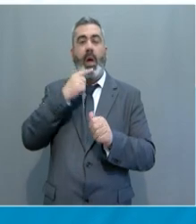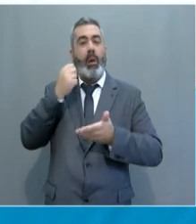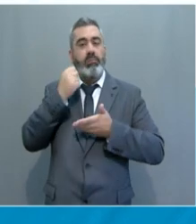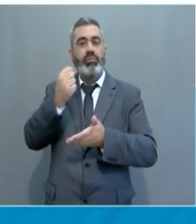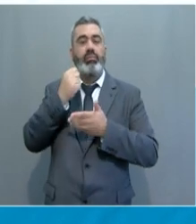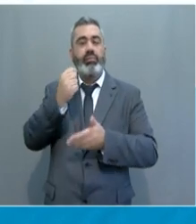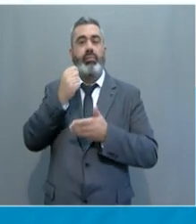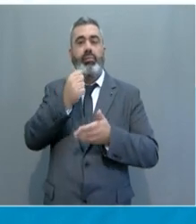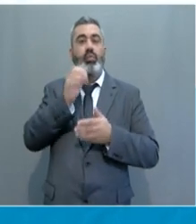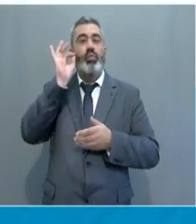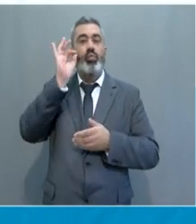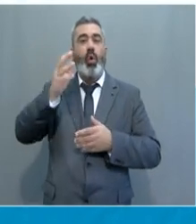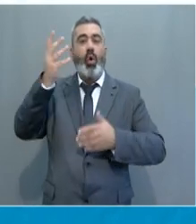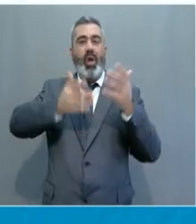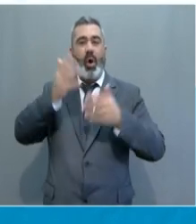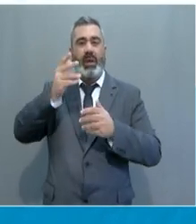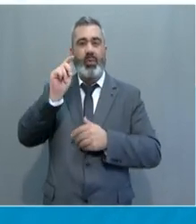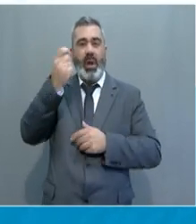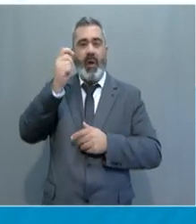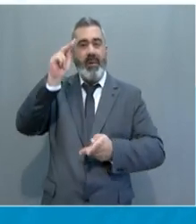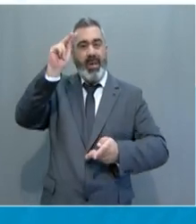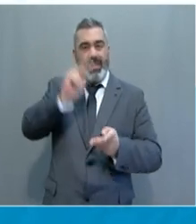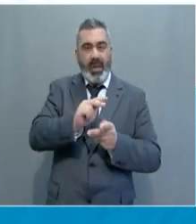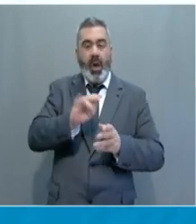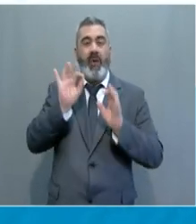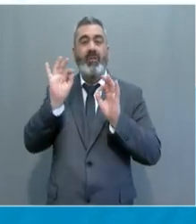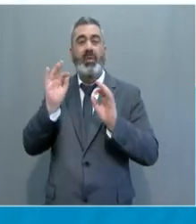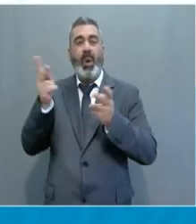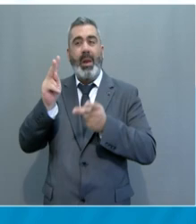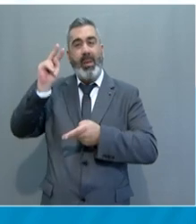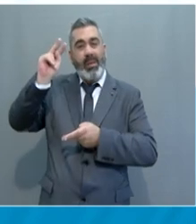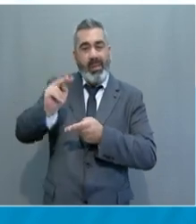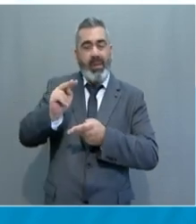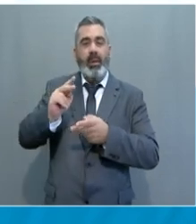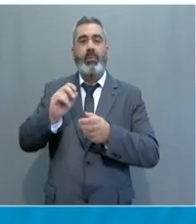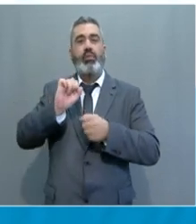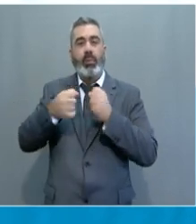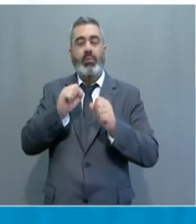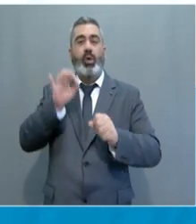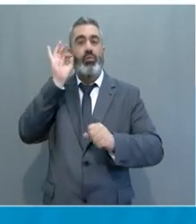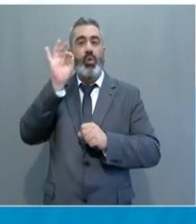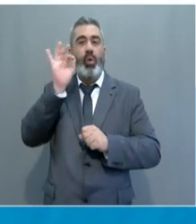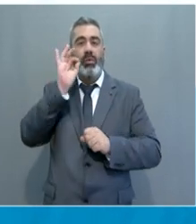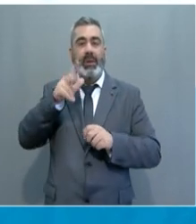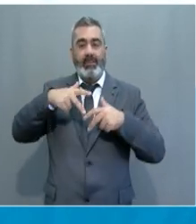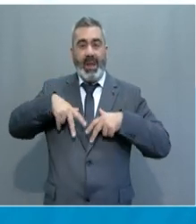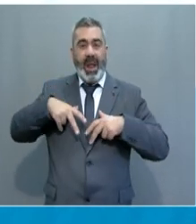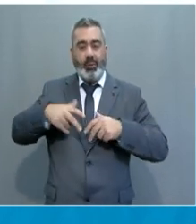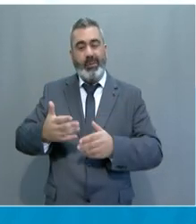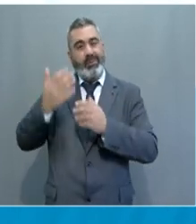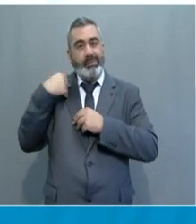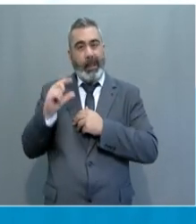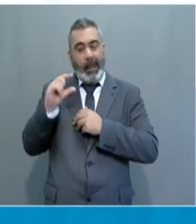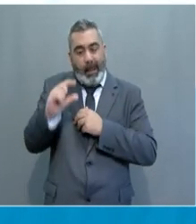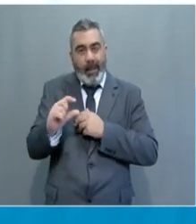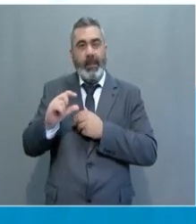λογαριασμούς ηλεκτρικής ενέργειας, φυσικού αερίου και θα εξακολουθούμε να το κάνουμε για να μειώσουμε όσο είναι δυνατόν και όσο